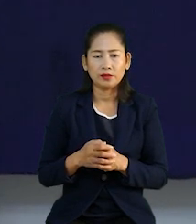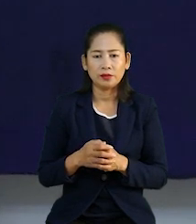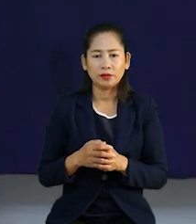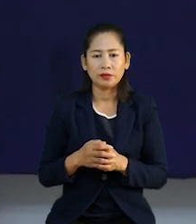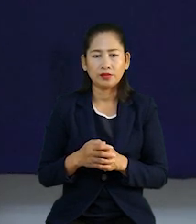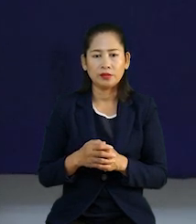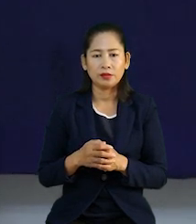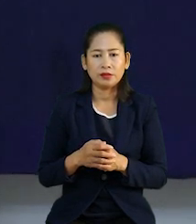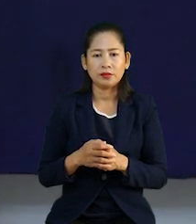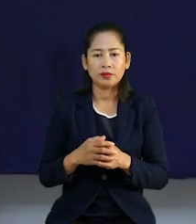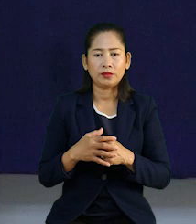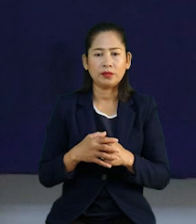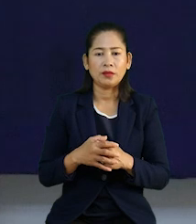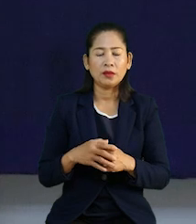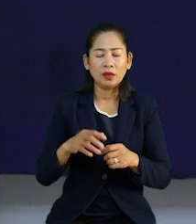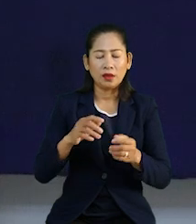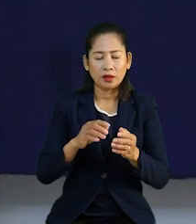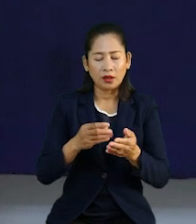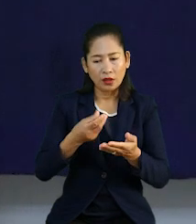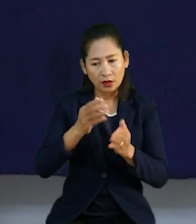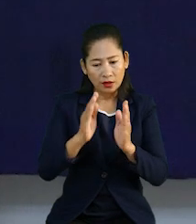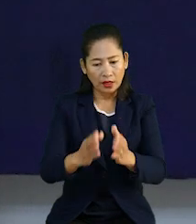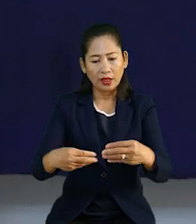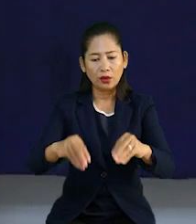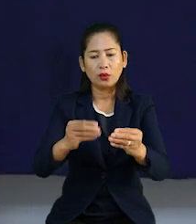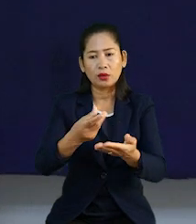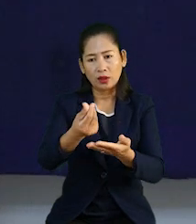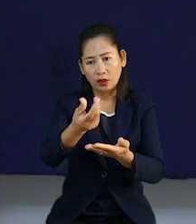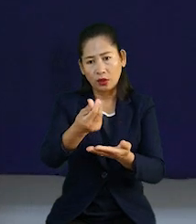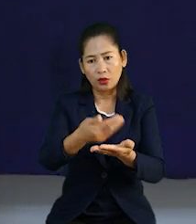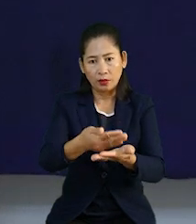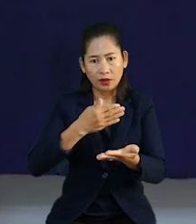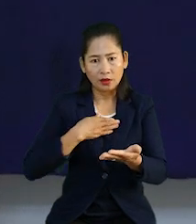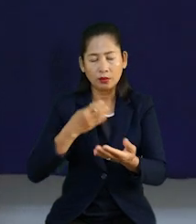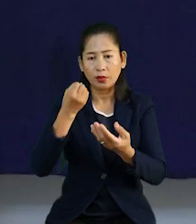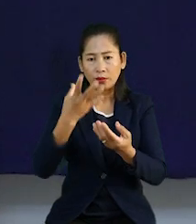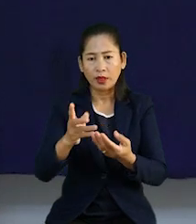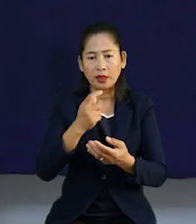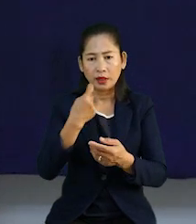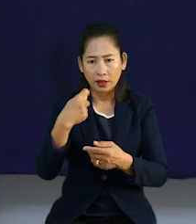dạ ta nẹ lụa trở áp ra ở dương vinh chân nguồn phần màn riêng